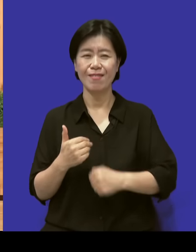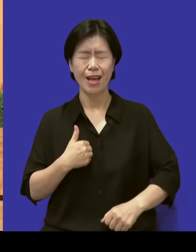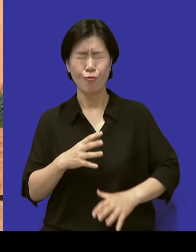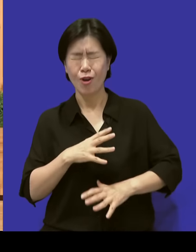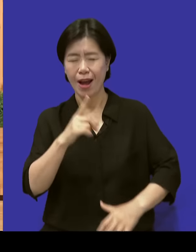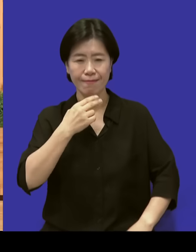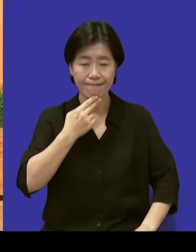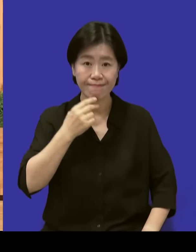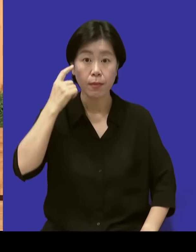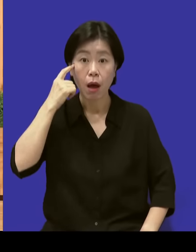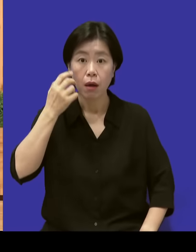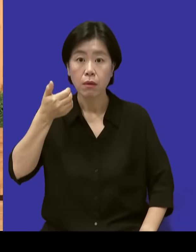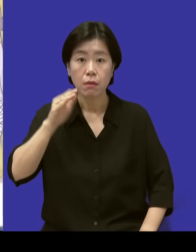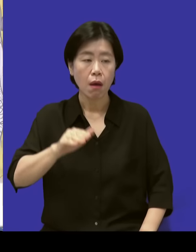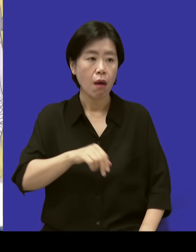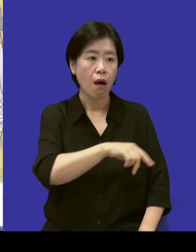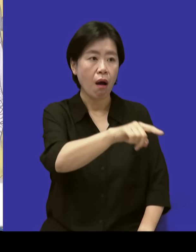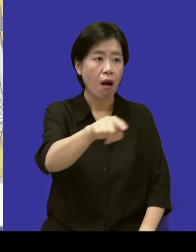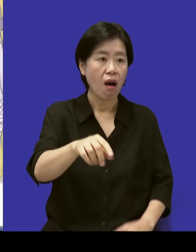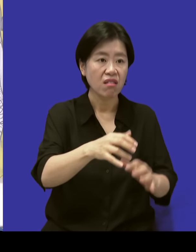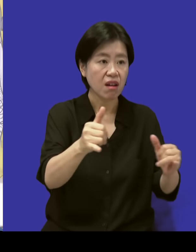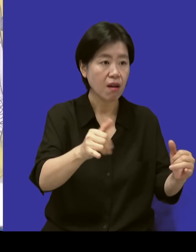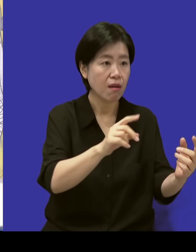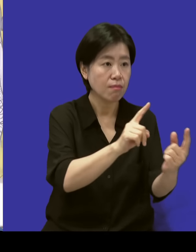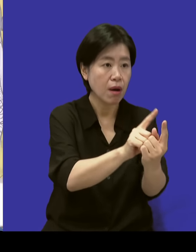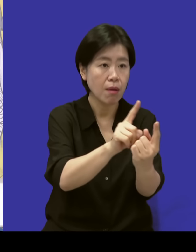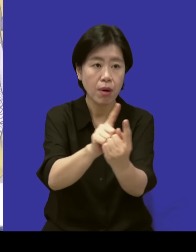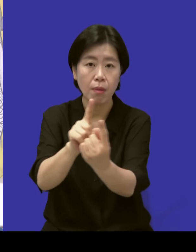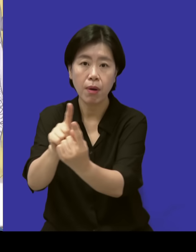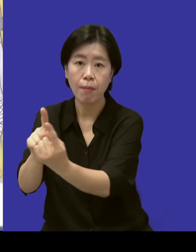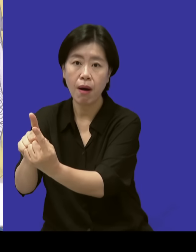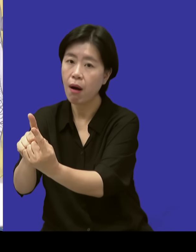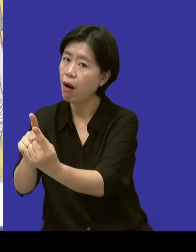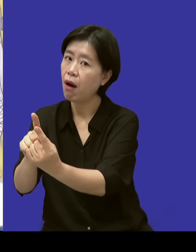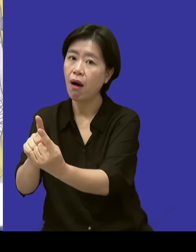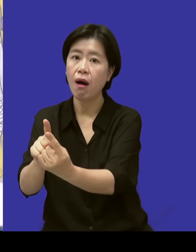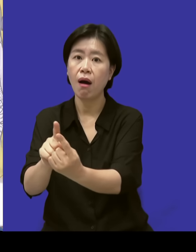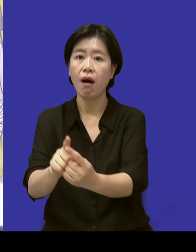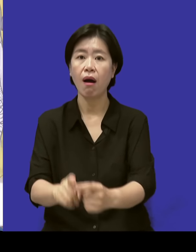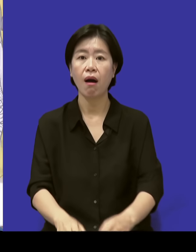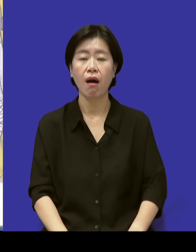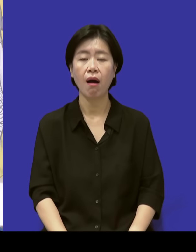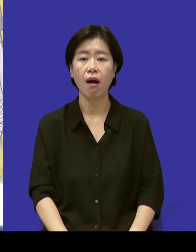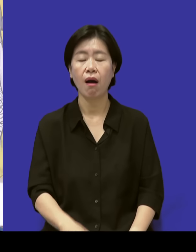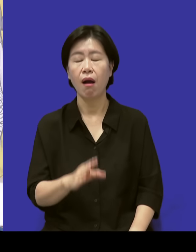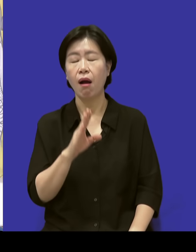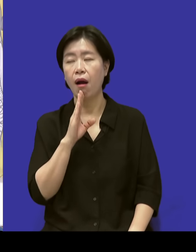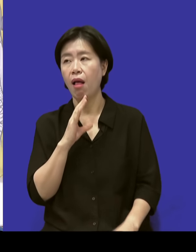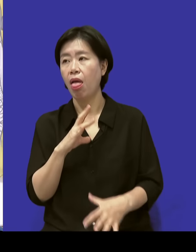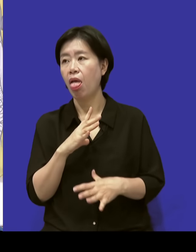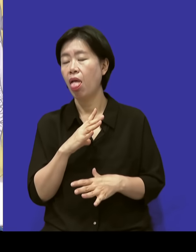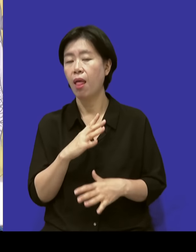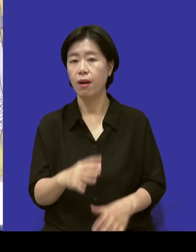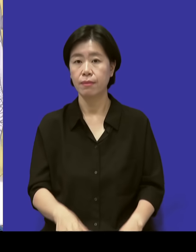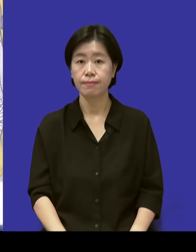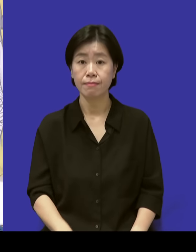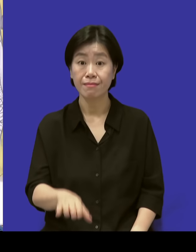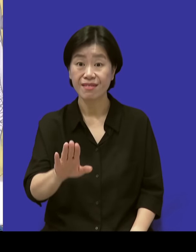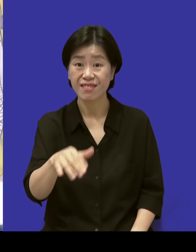얘기만 들어도 두려워. 네네. 그런데 그런 수용자들이 있었어요. 저는 완전히 버라이티 할 줄 알았거든요. 예. 근데